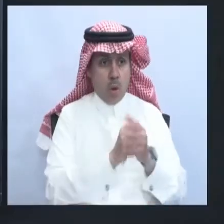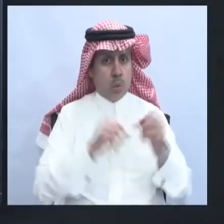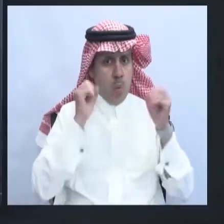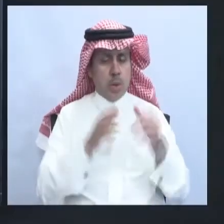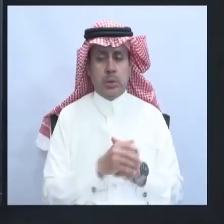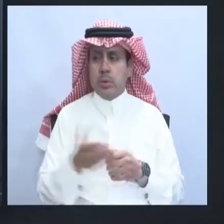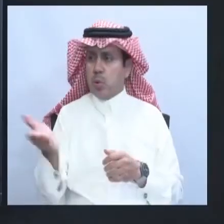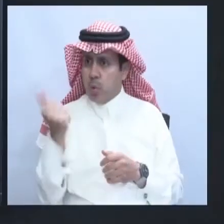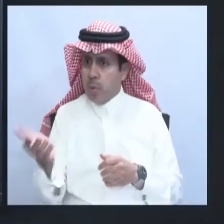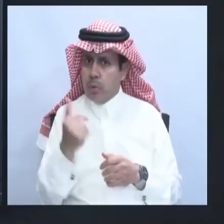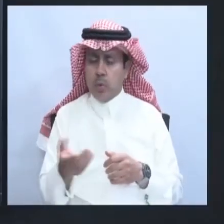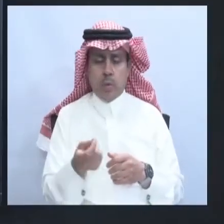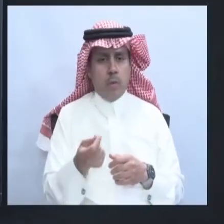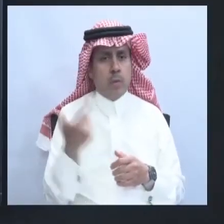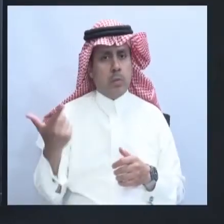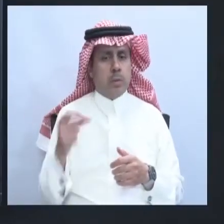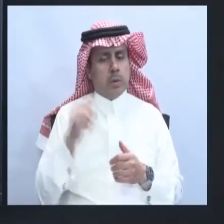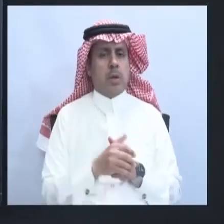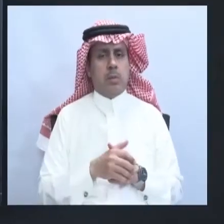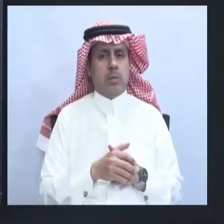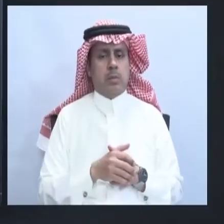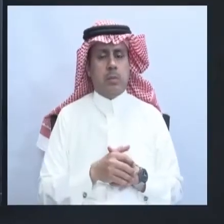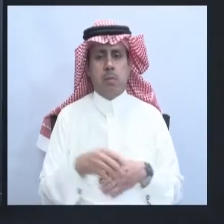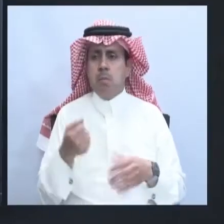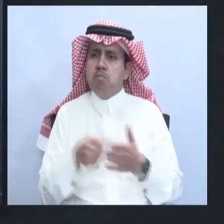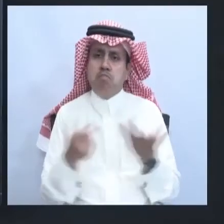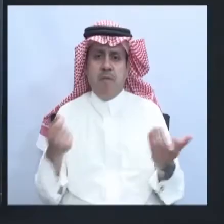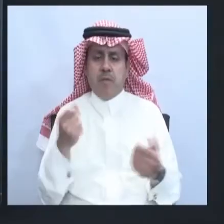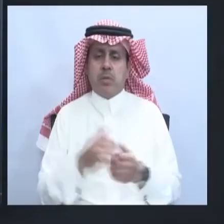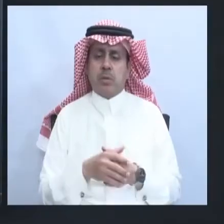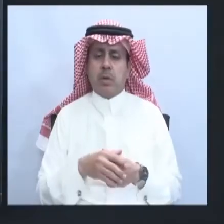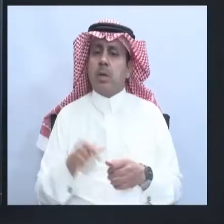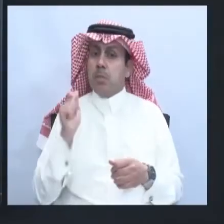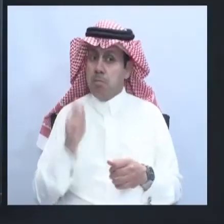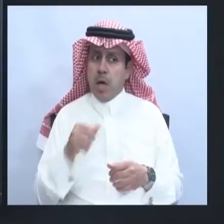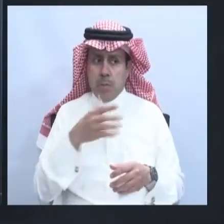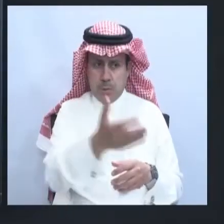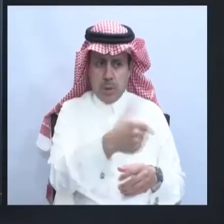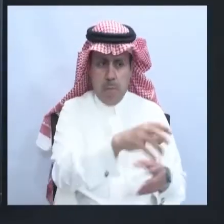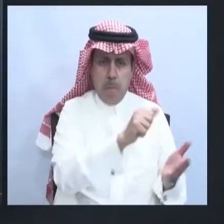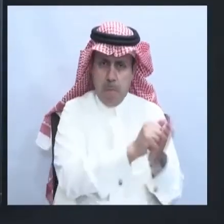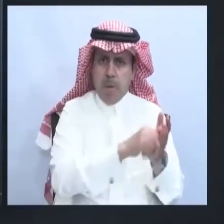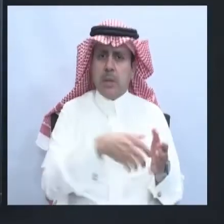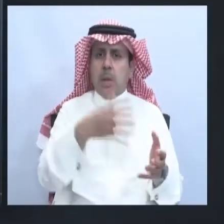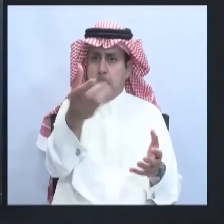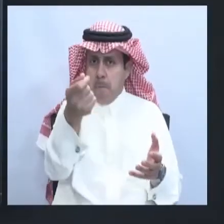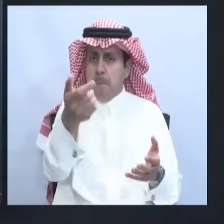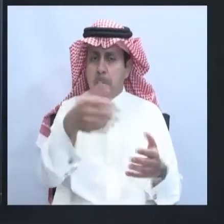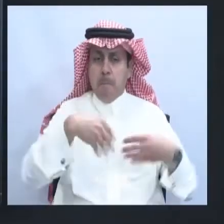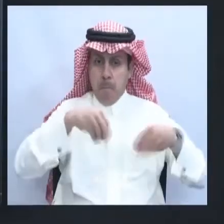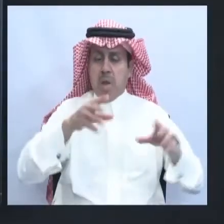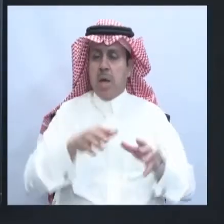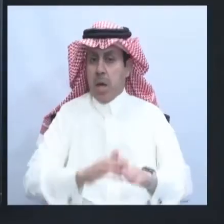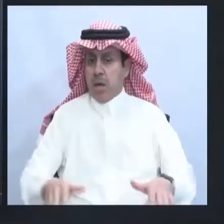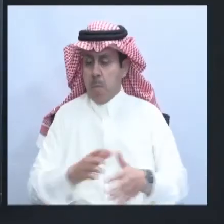اهل اهل الديون يريدون اموالهم وهو يمتنع من اعطائهم فالقاضي يجبره على